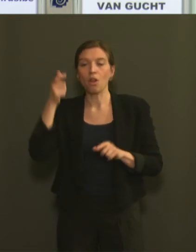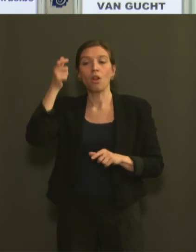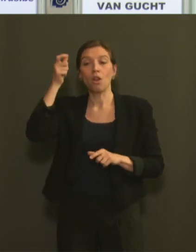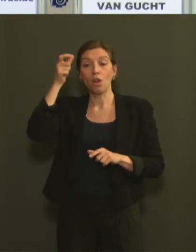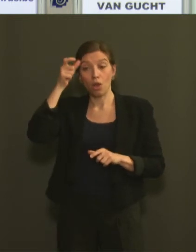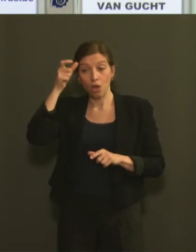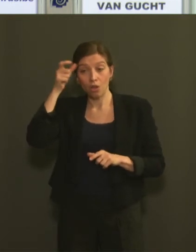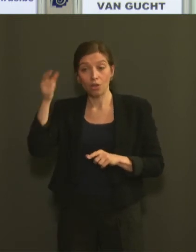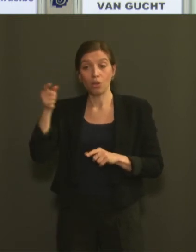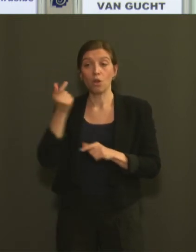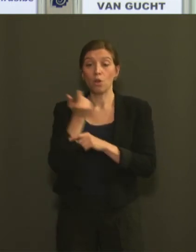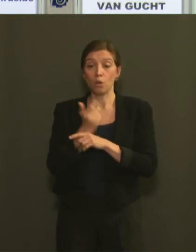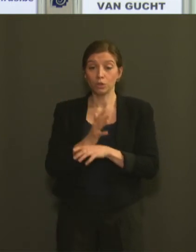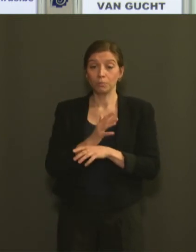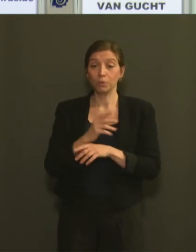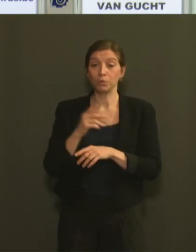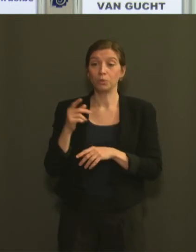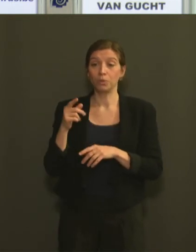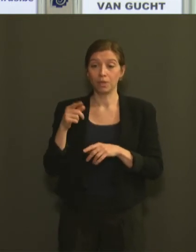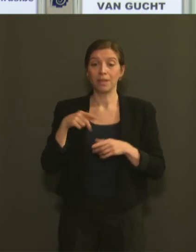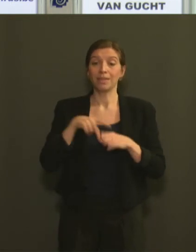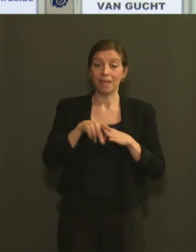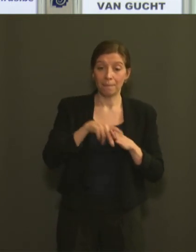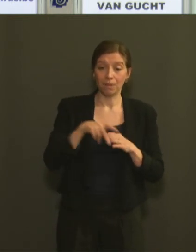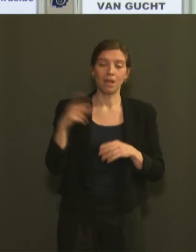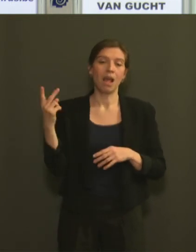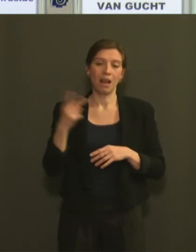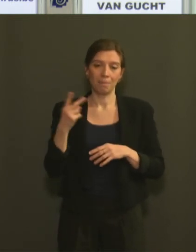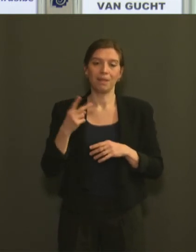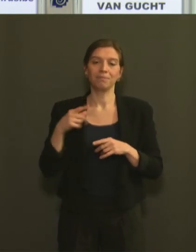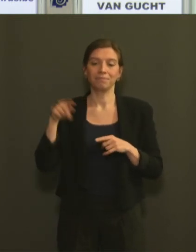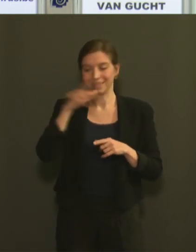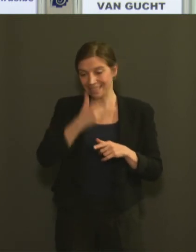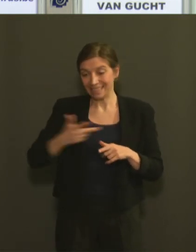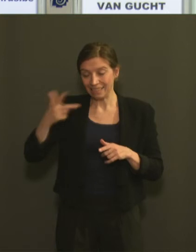analystes à new york wall street